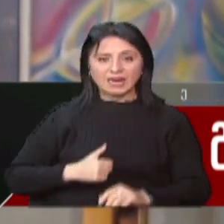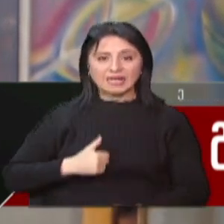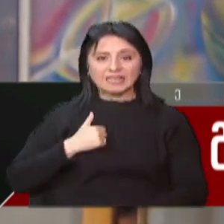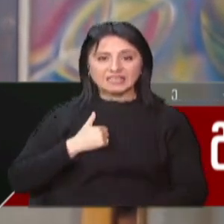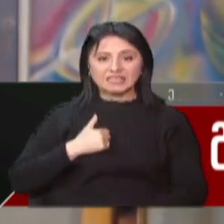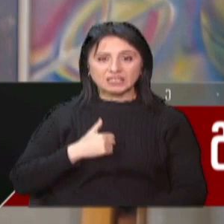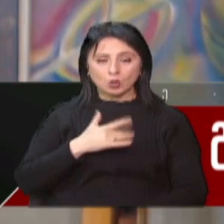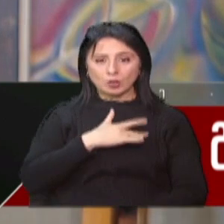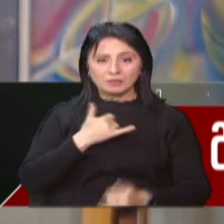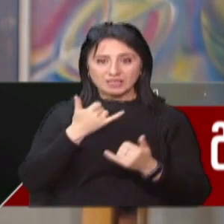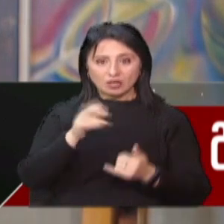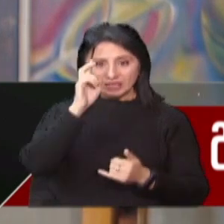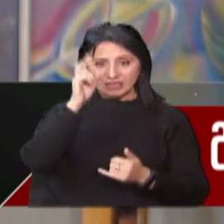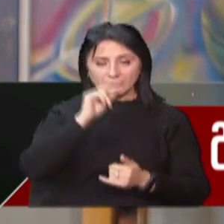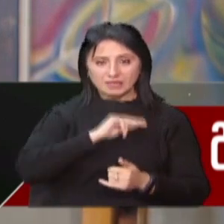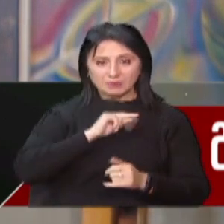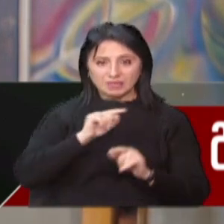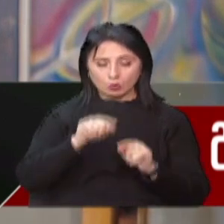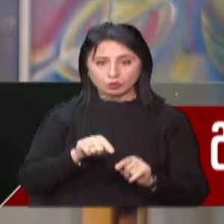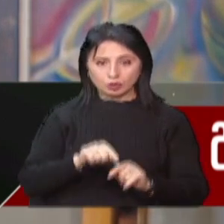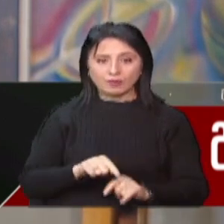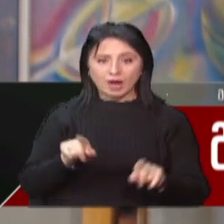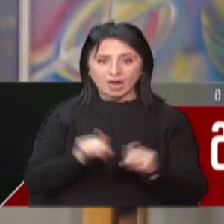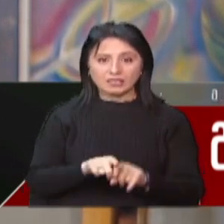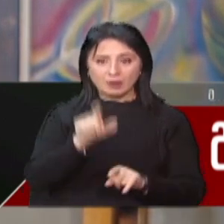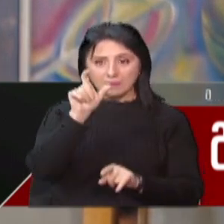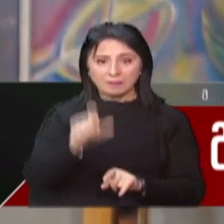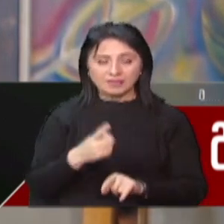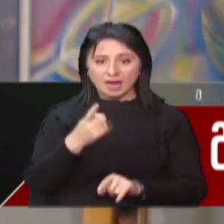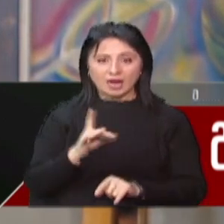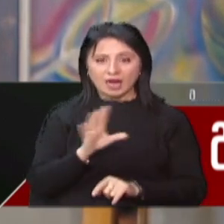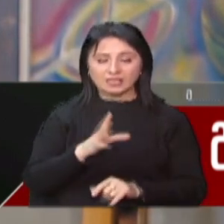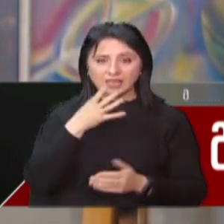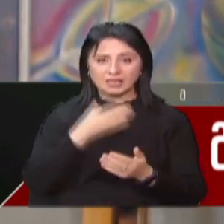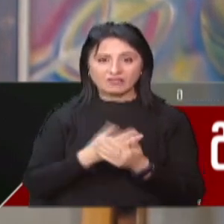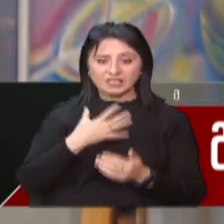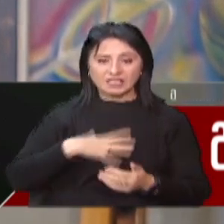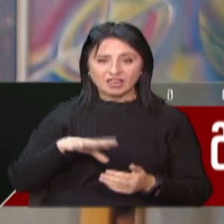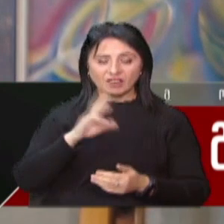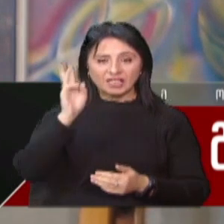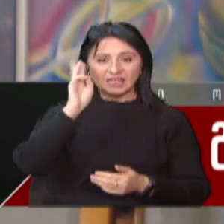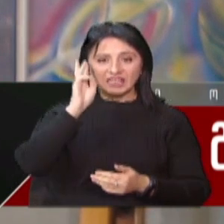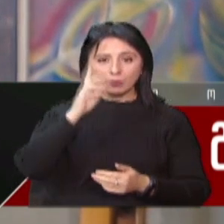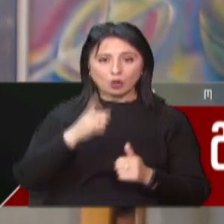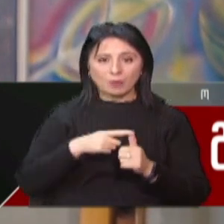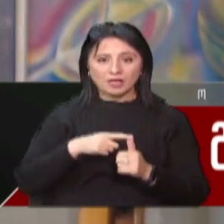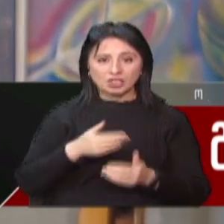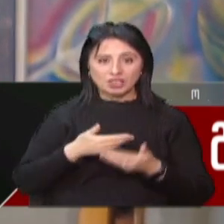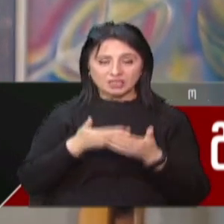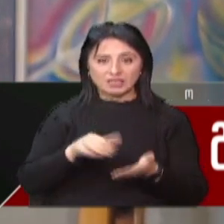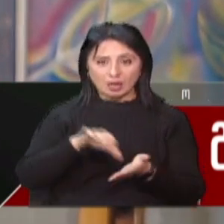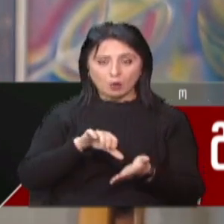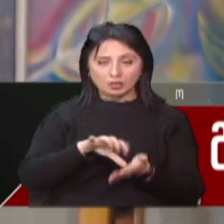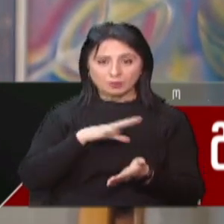ღირსეულად მსახურა სახელმწიფო სამსახურში, ასევე მან არაერთხელ თავისი ქვეყანა დიპლომატის რანგში